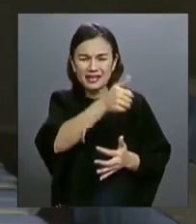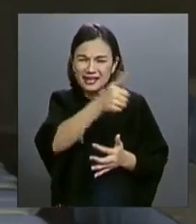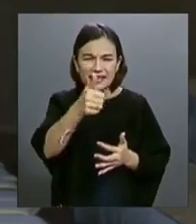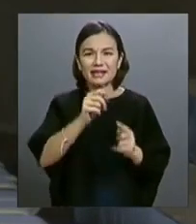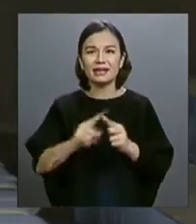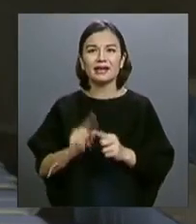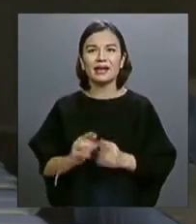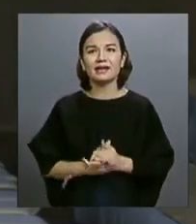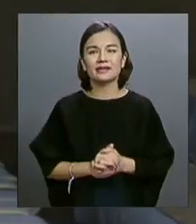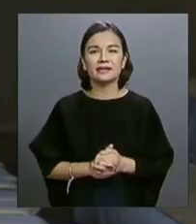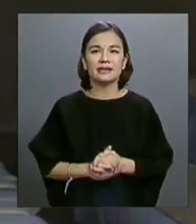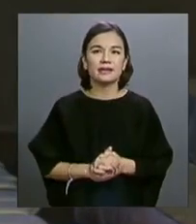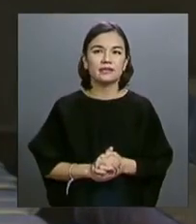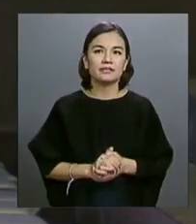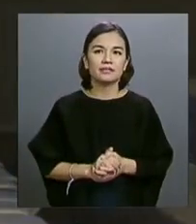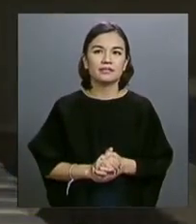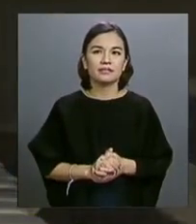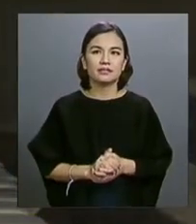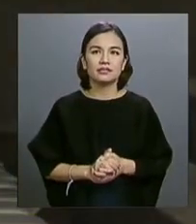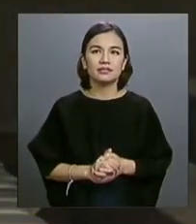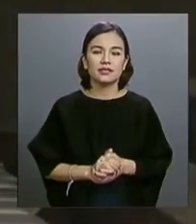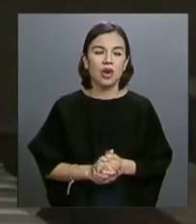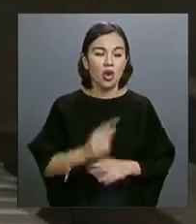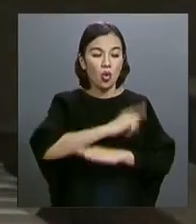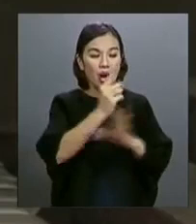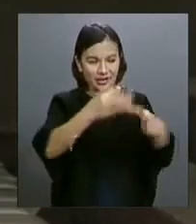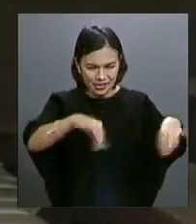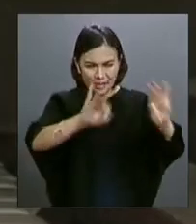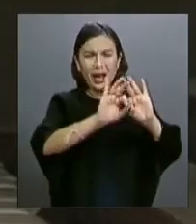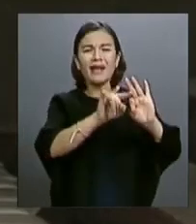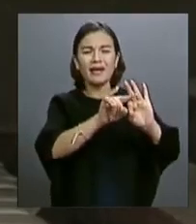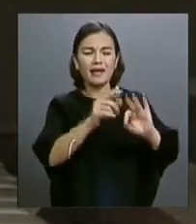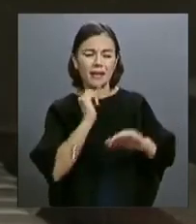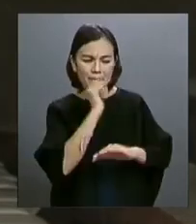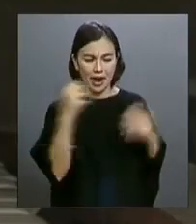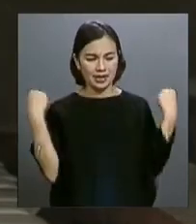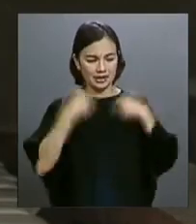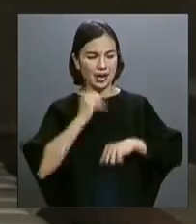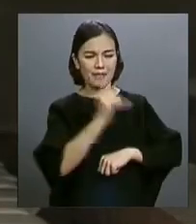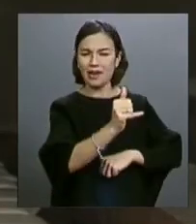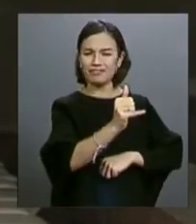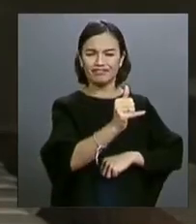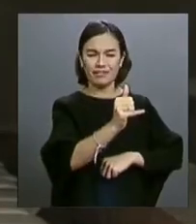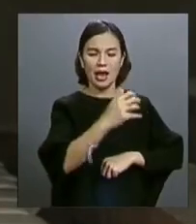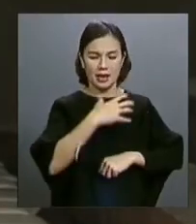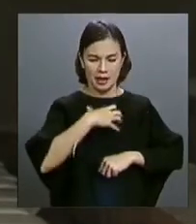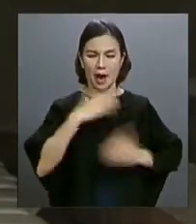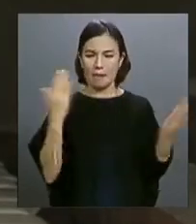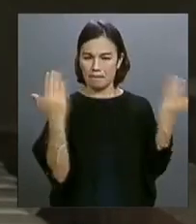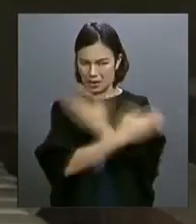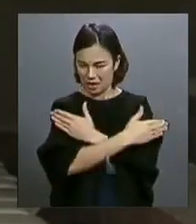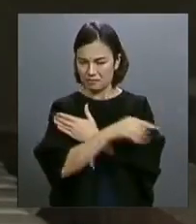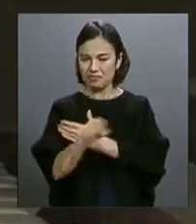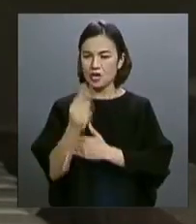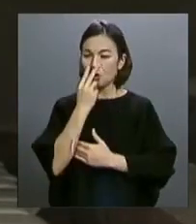พิธีมีงานสำคัญประเพณีอะไรต่างๆคือผมอยากให้มันแบบถูกปรับเปลี่ยนมุมมองใหม่ให้มัน